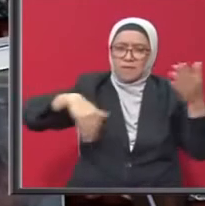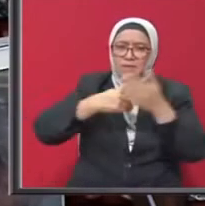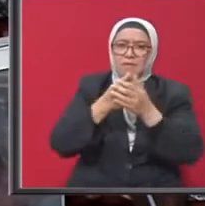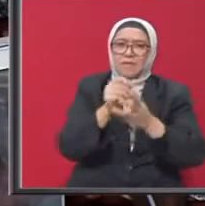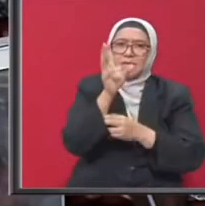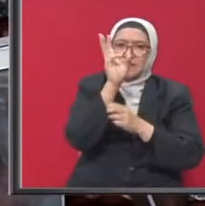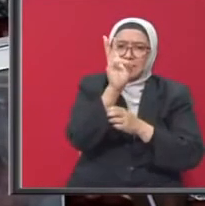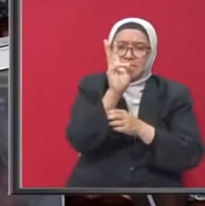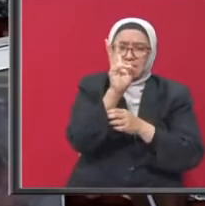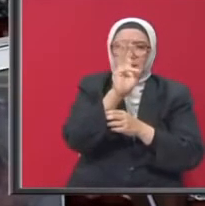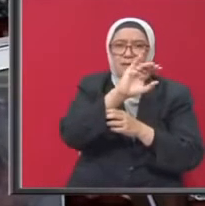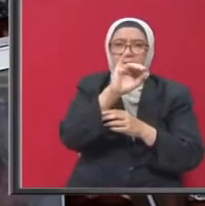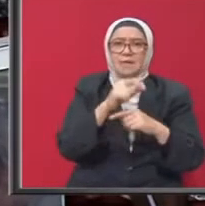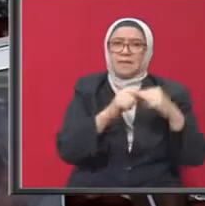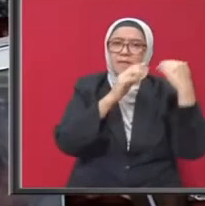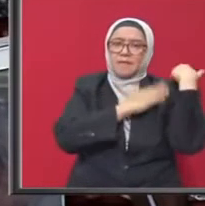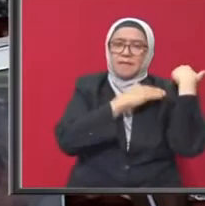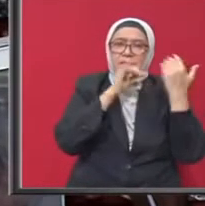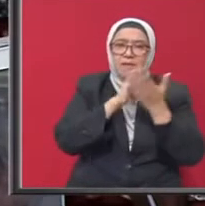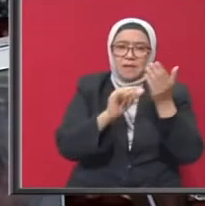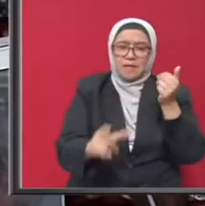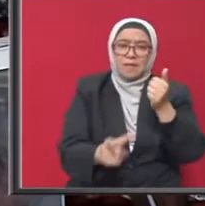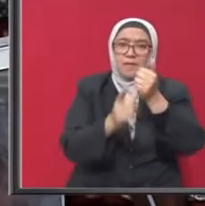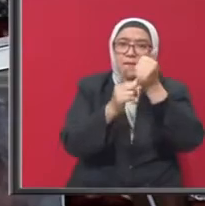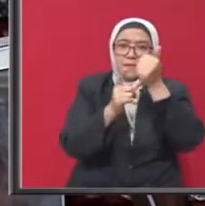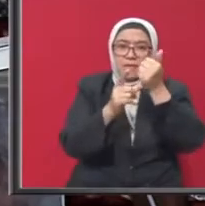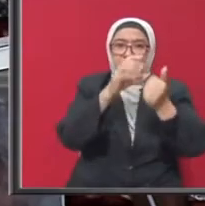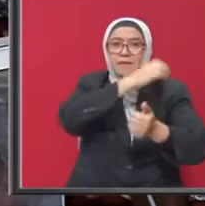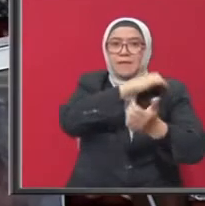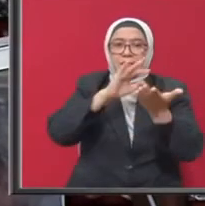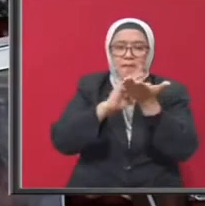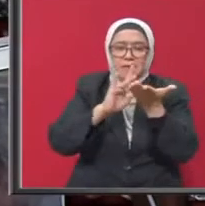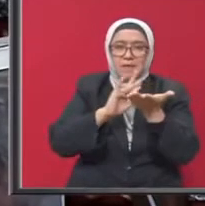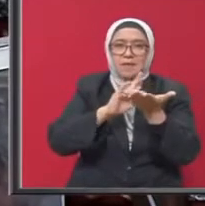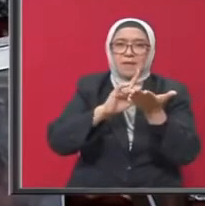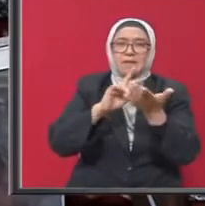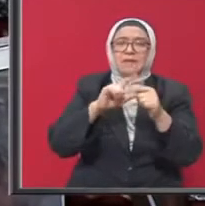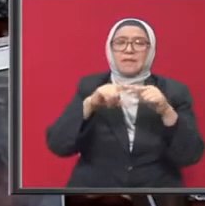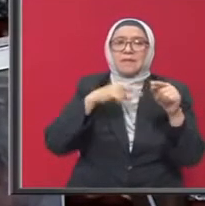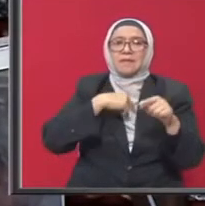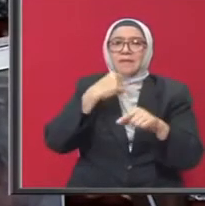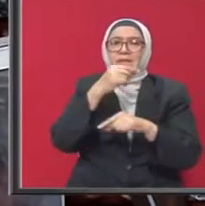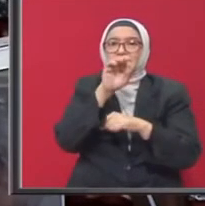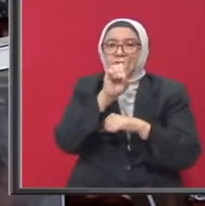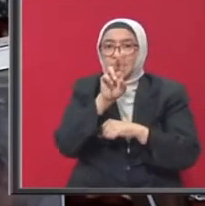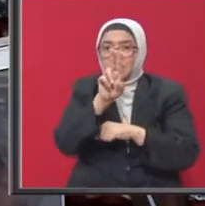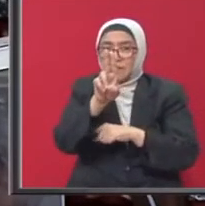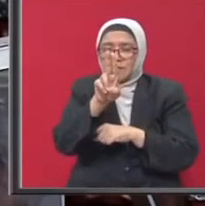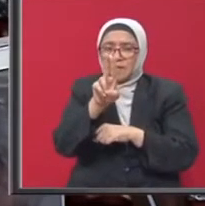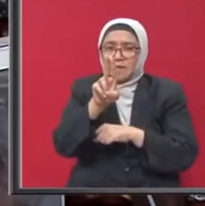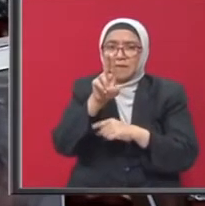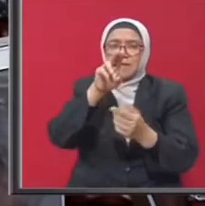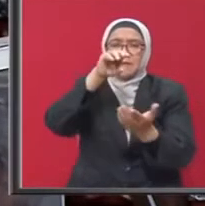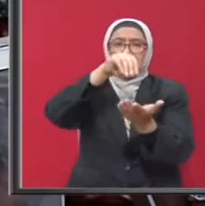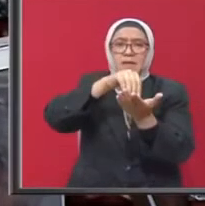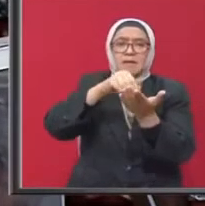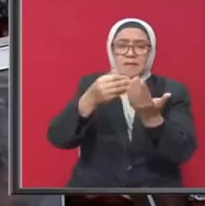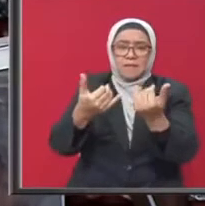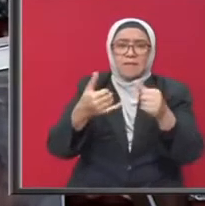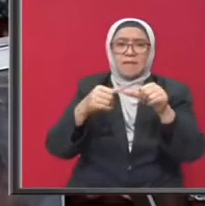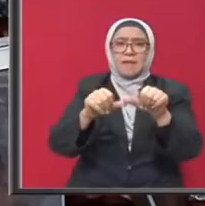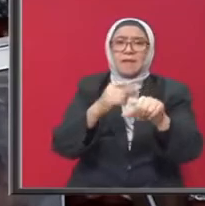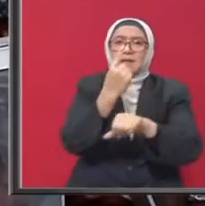jabatan kedepan nolong pegawai perubatan Grey 29 diisi sejx penempatannya masing-masing satu